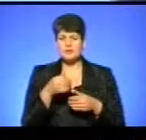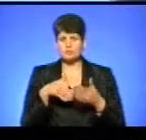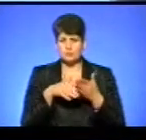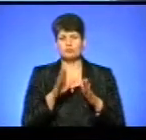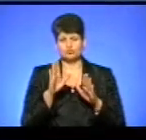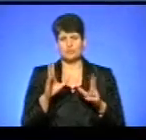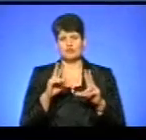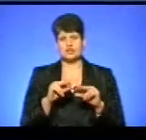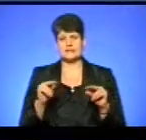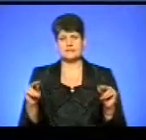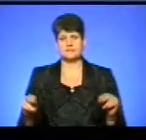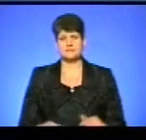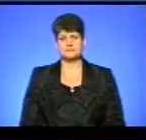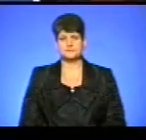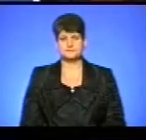будемо щасливі.